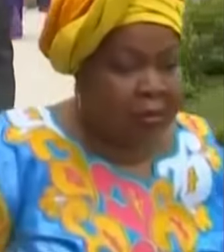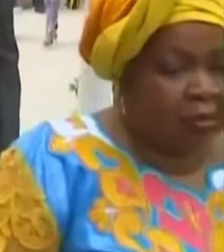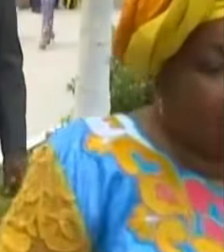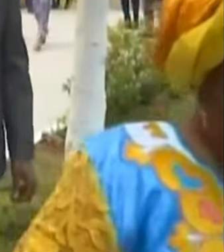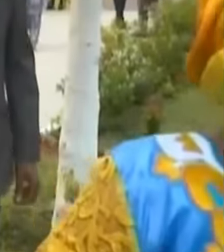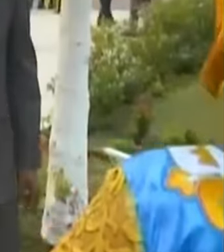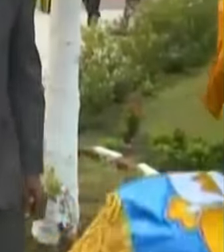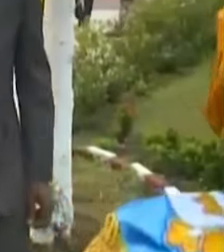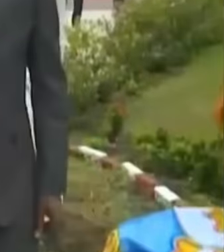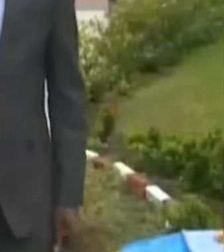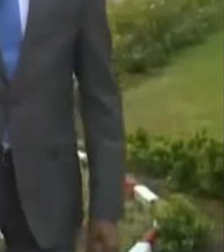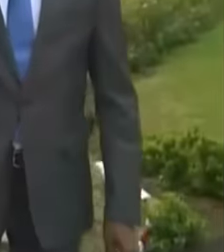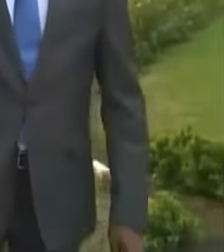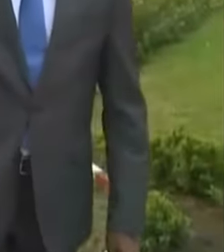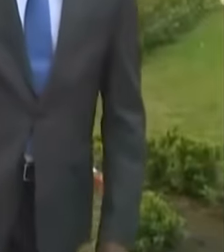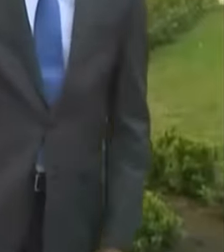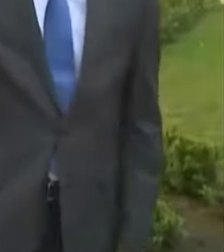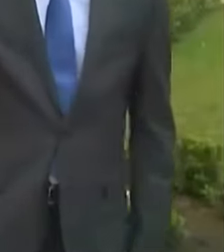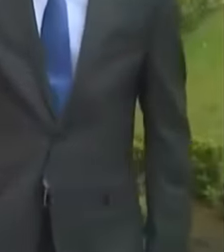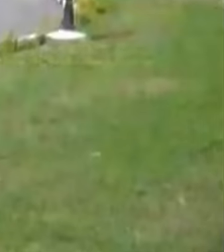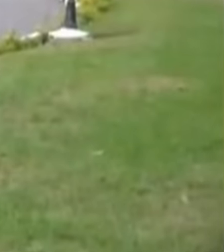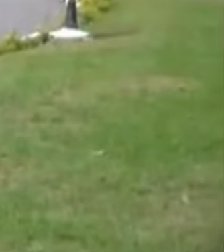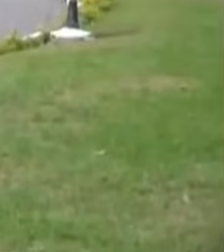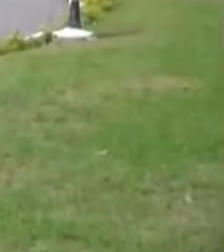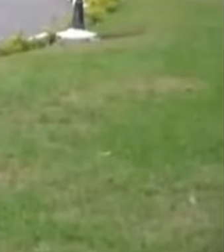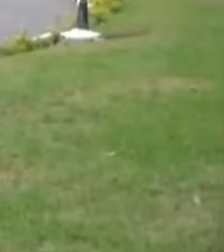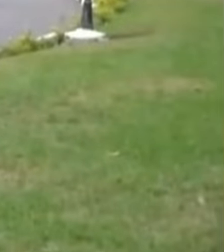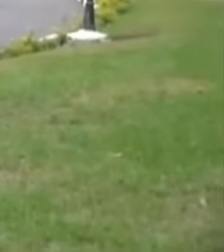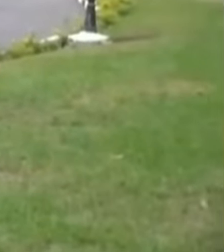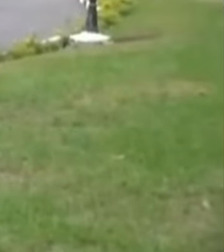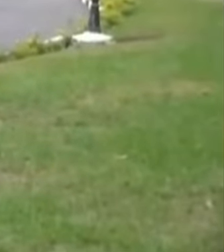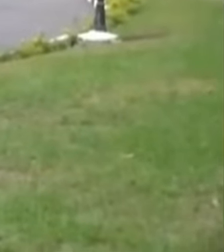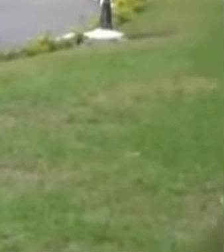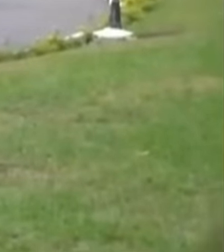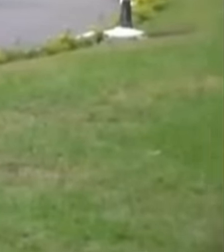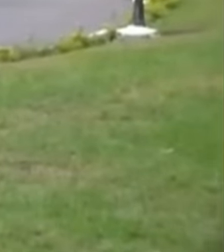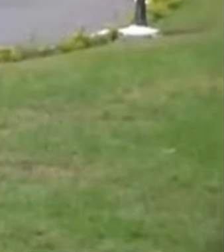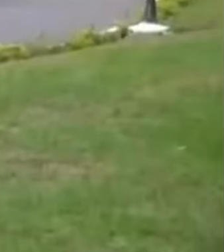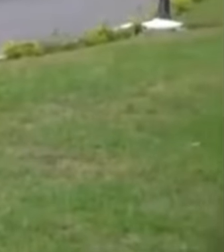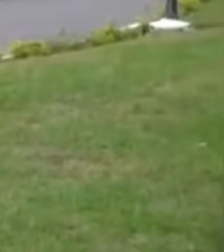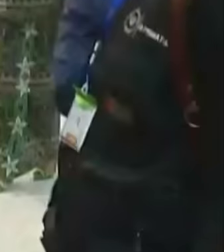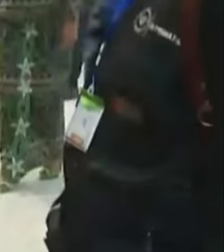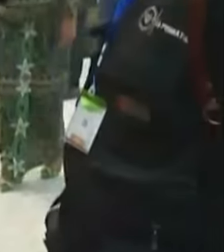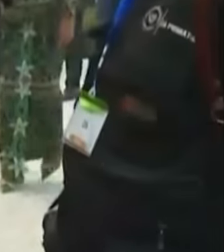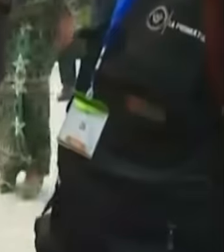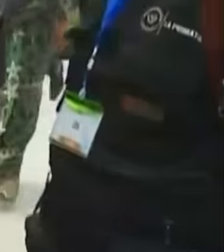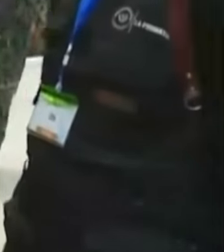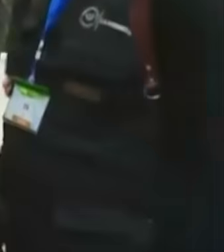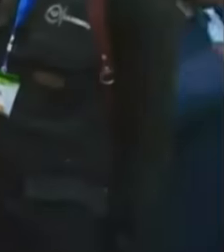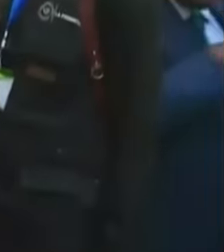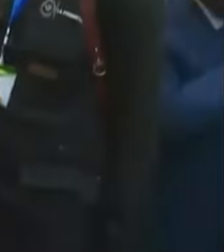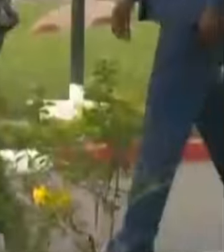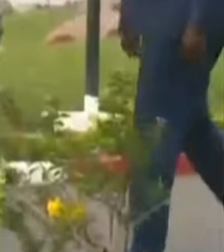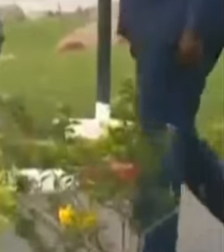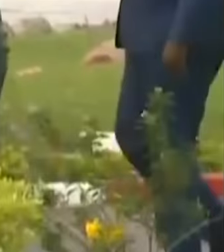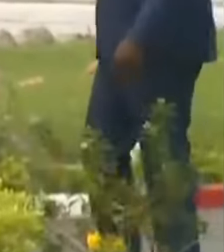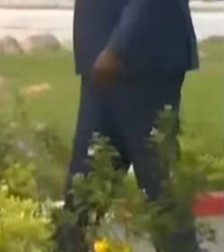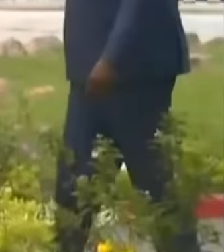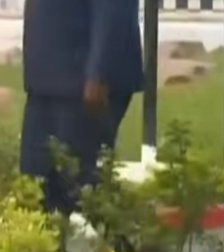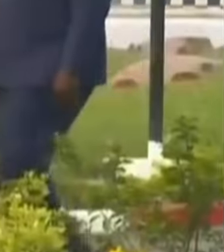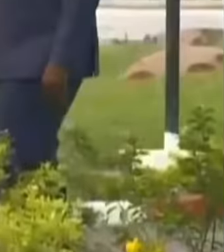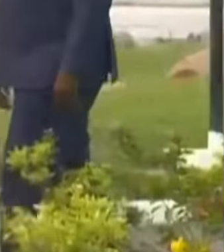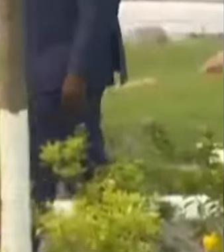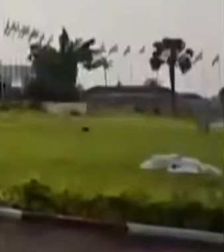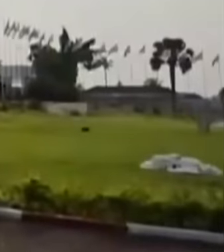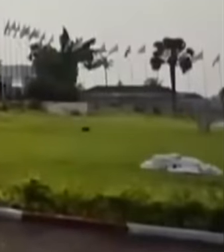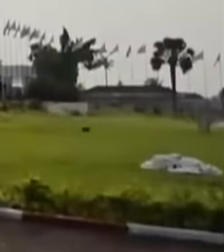investiture à l'Assemblée nationale, l'équipe Suminwa était très attendue l'après-midi de ce vendredi 14 juin 2024 pour ce premier